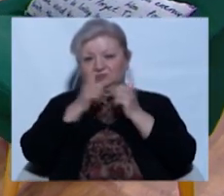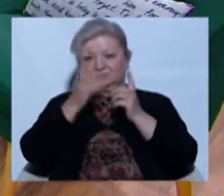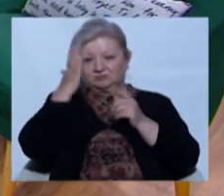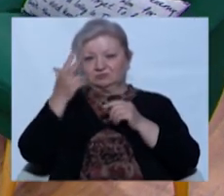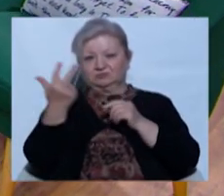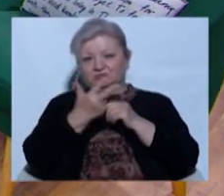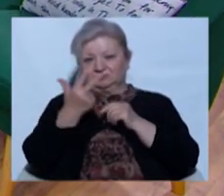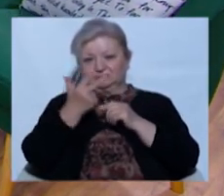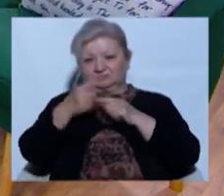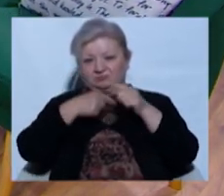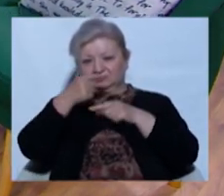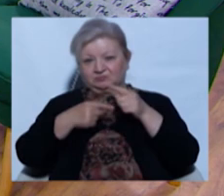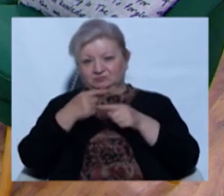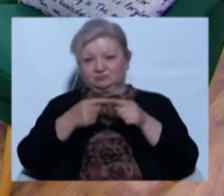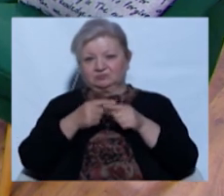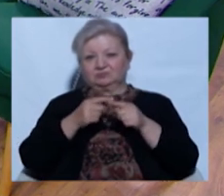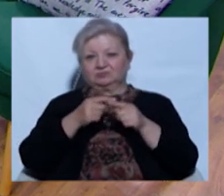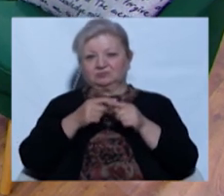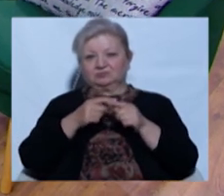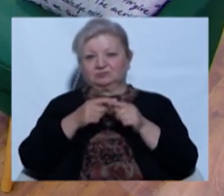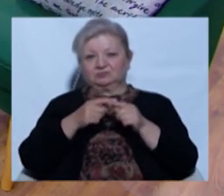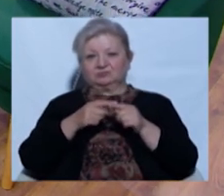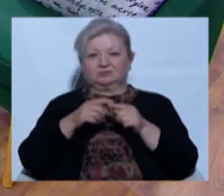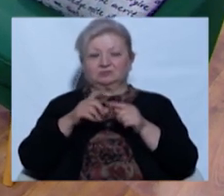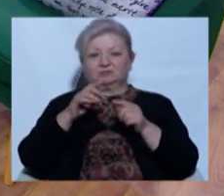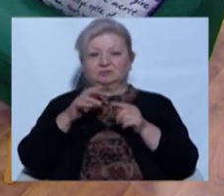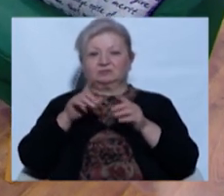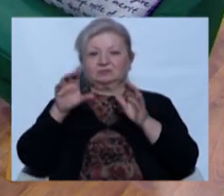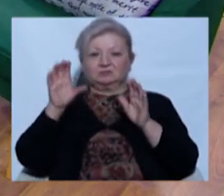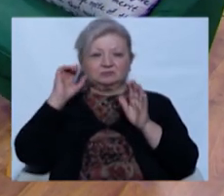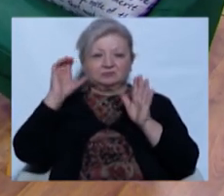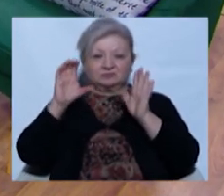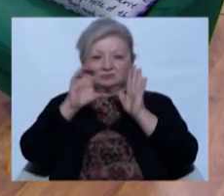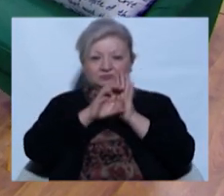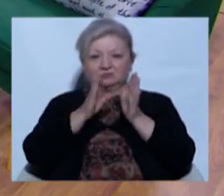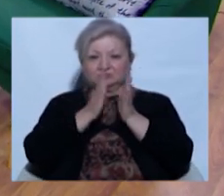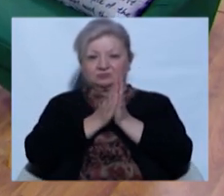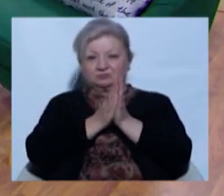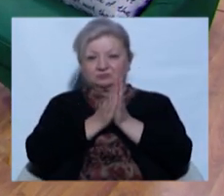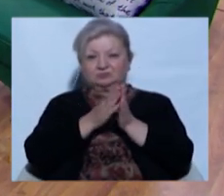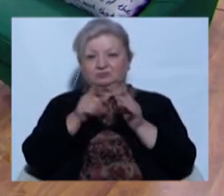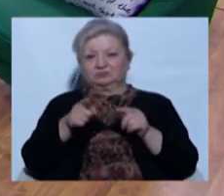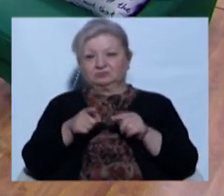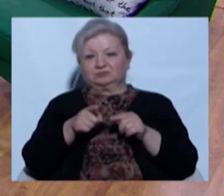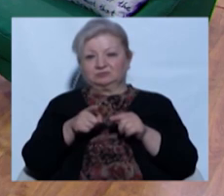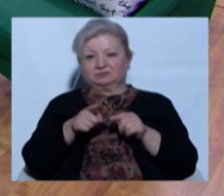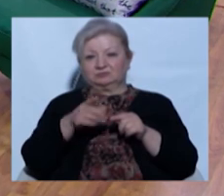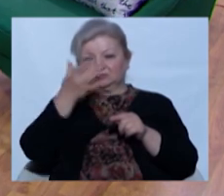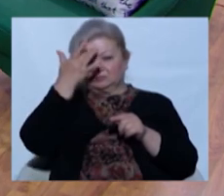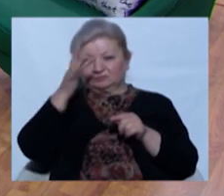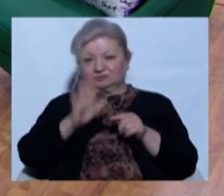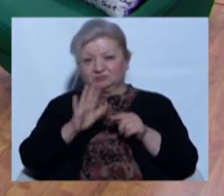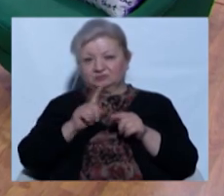მომავალ სამშაბათს. კიდევ ერთხელ გავაგრძელებთ სახელმწიფო სხვადასხვა პატარა თემებს და არ